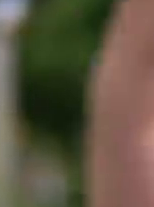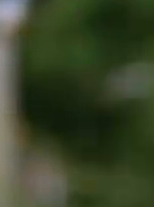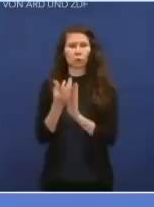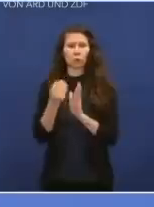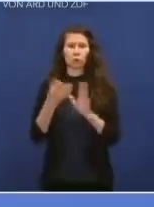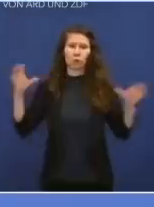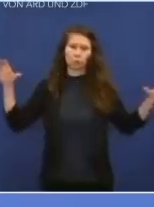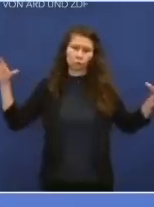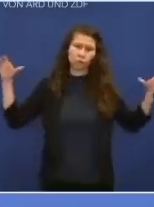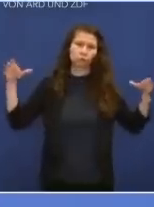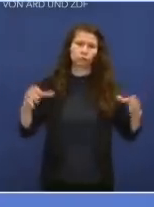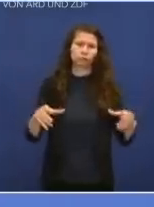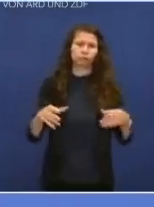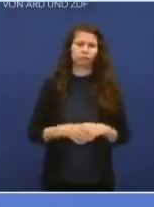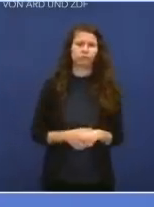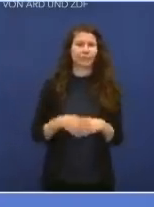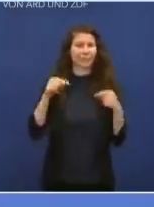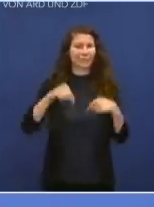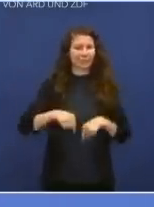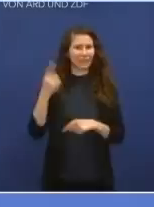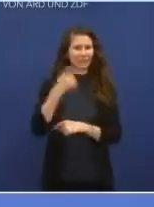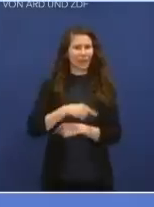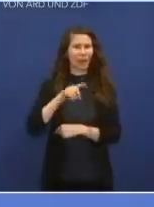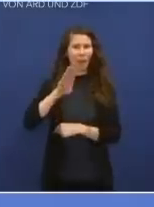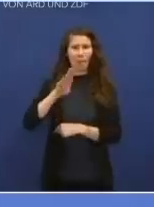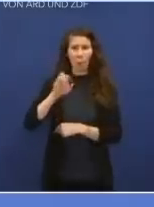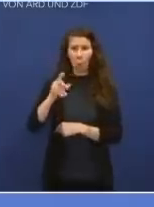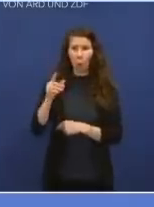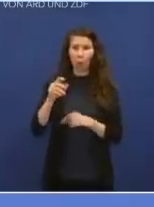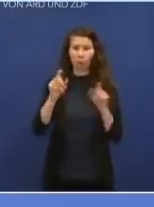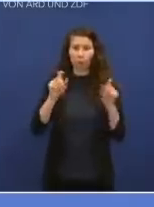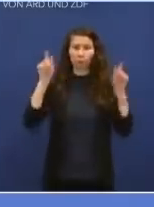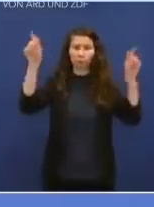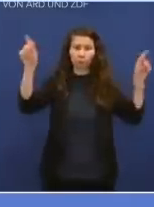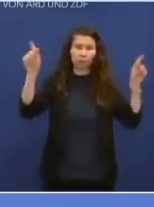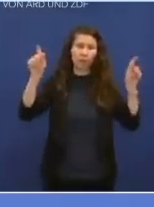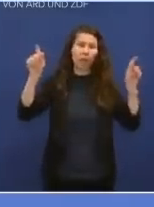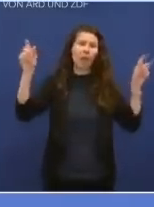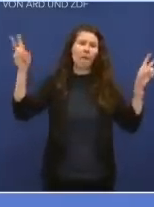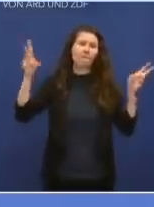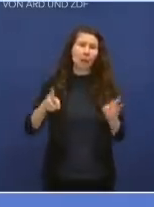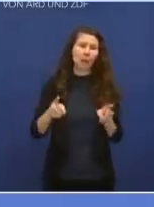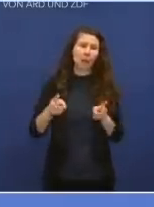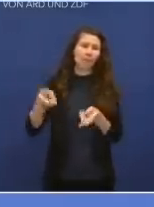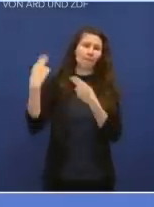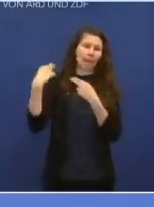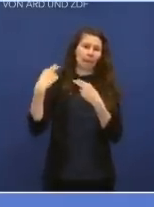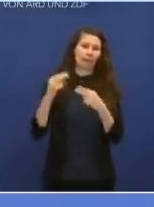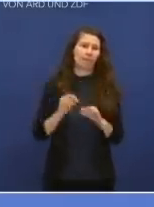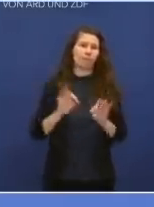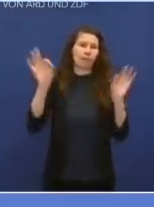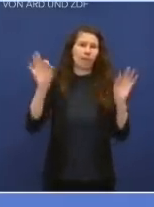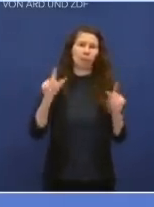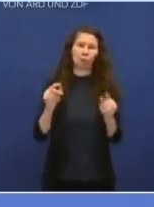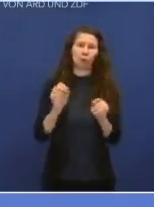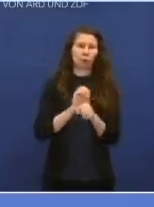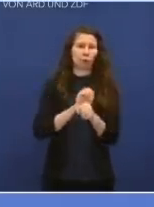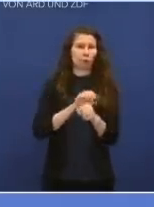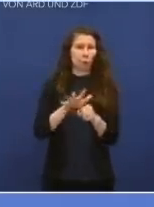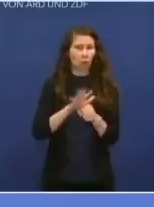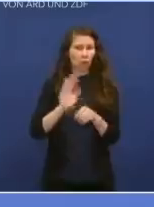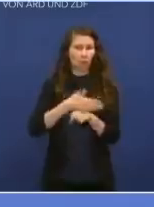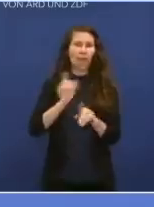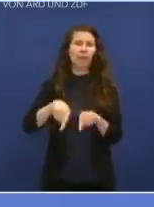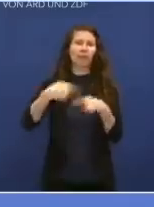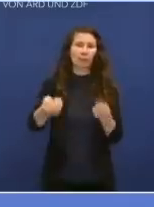Voilà! Die diesjährige BOKO steht unter dem Motto Build Back Better, Außenpolitik für die Zeit nach Corona. In